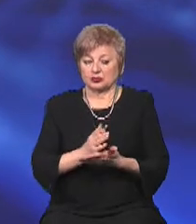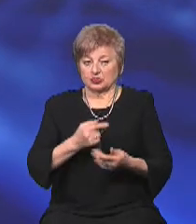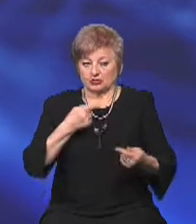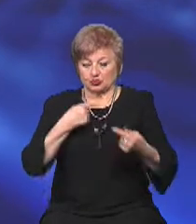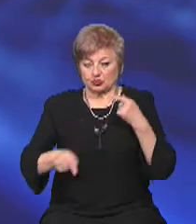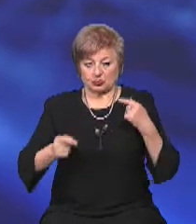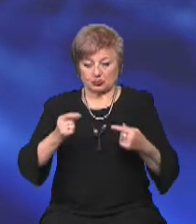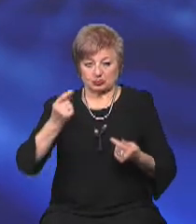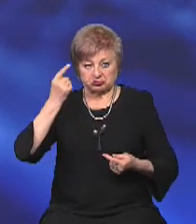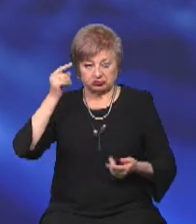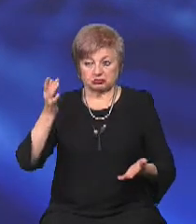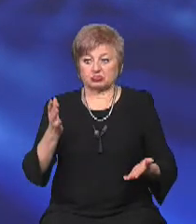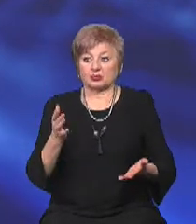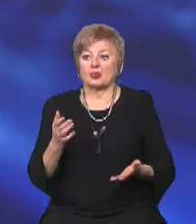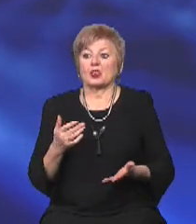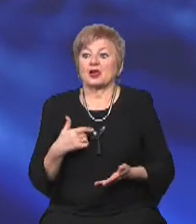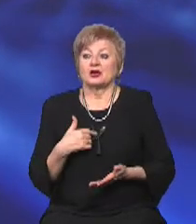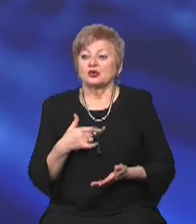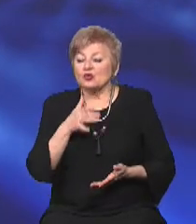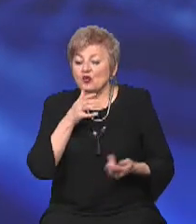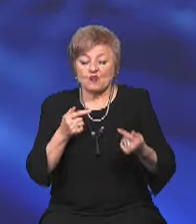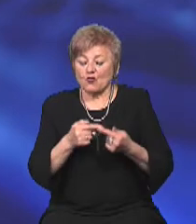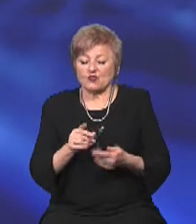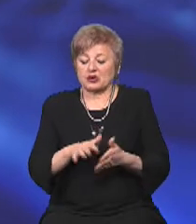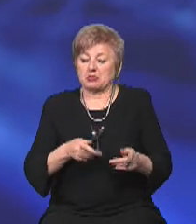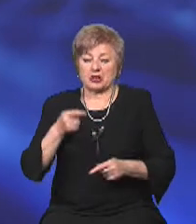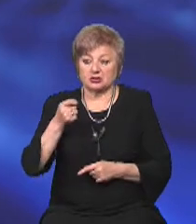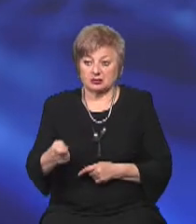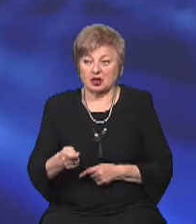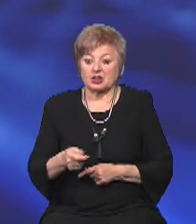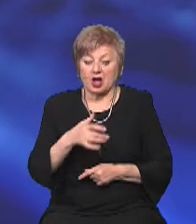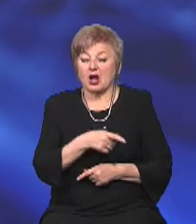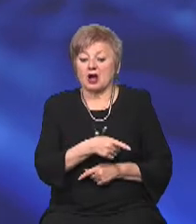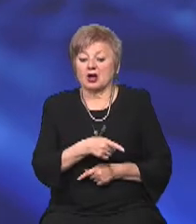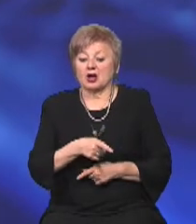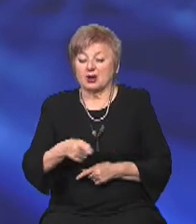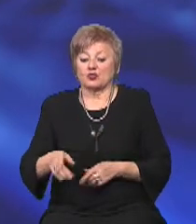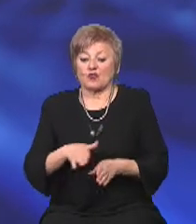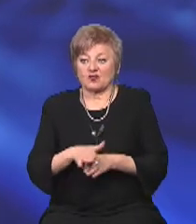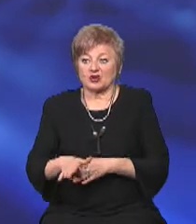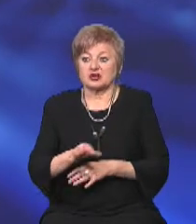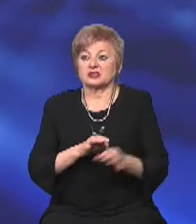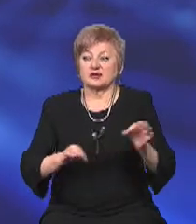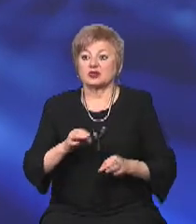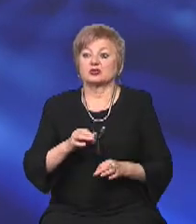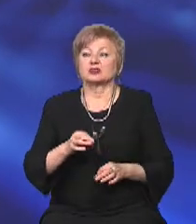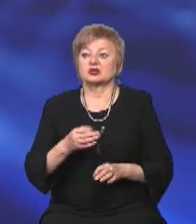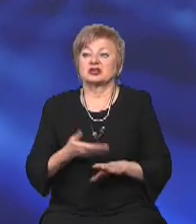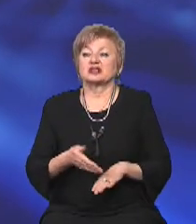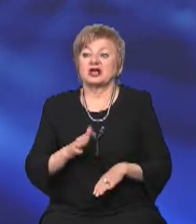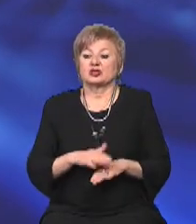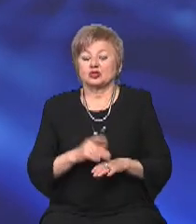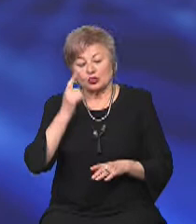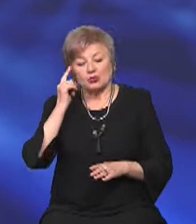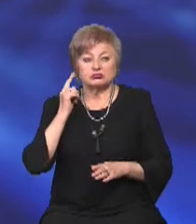але вчасно нічого не додав. І протягом реалізації проєкту досить важко буває